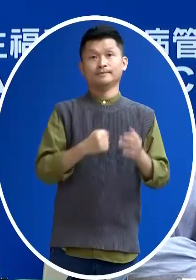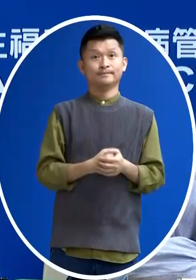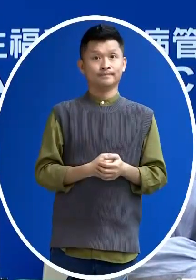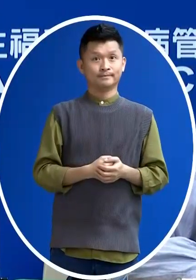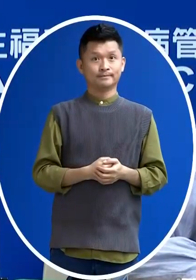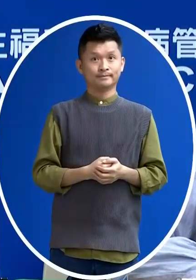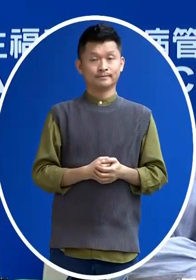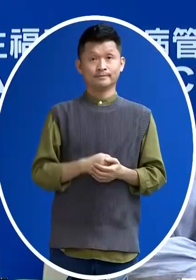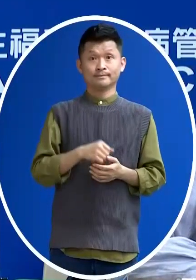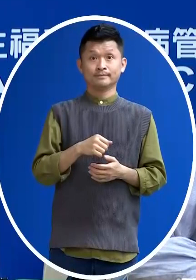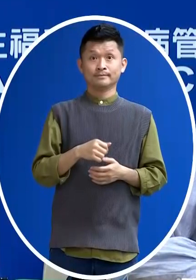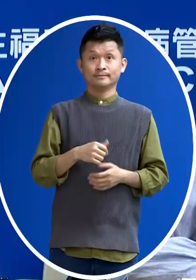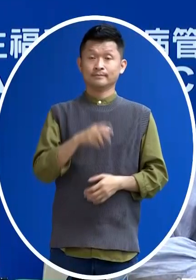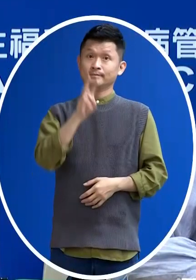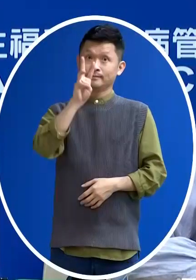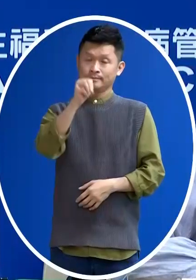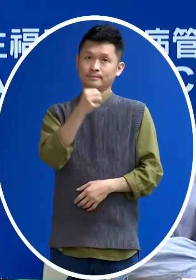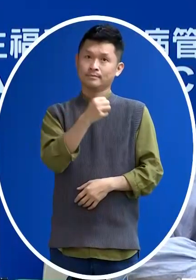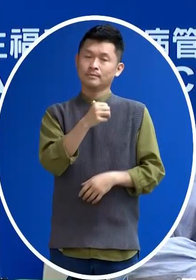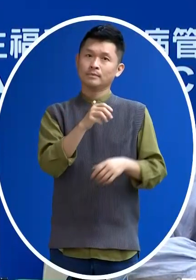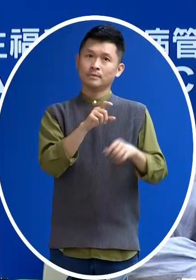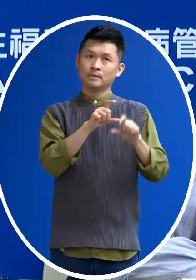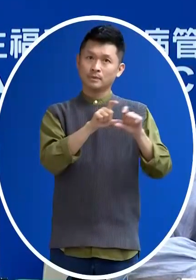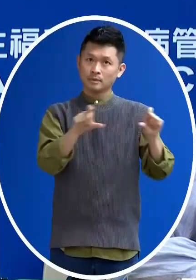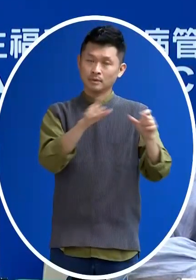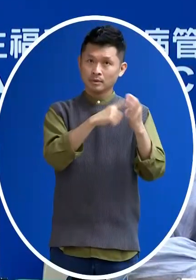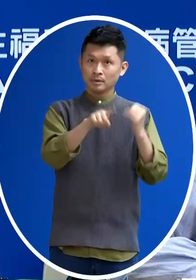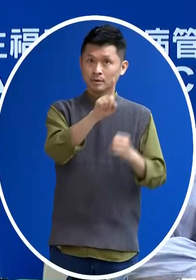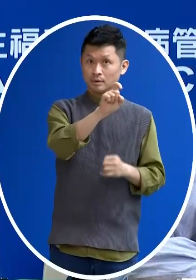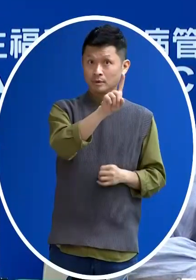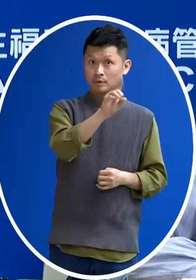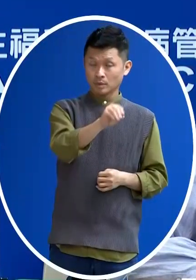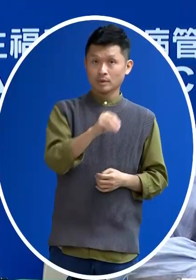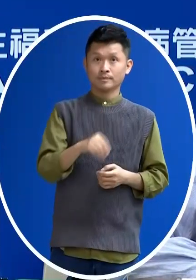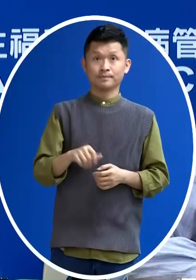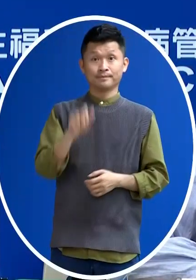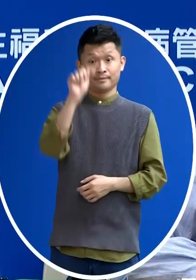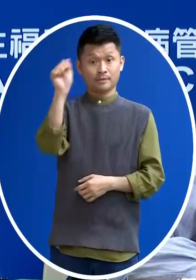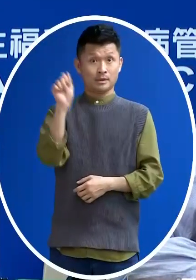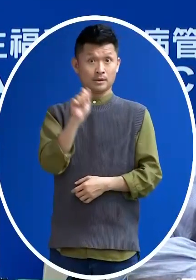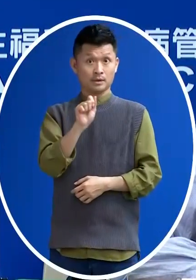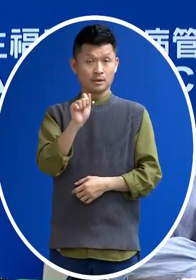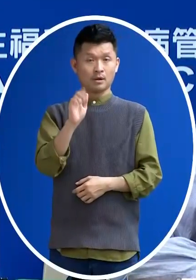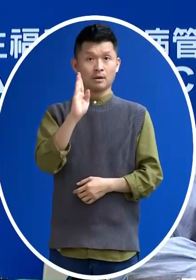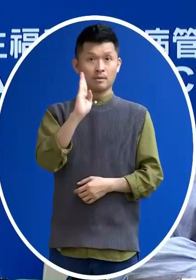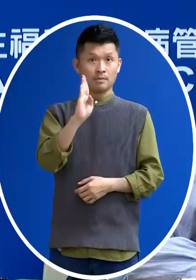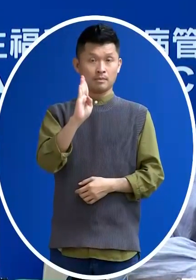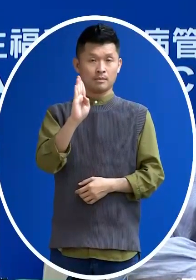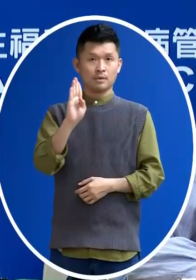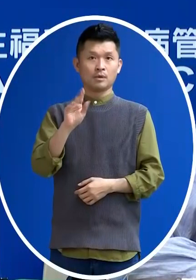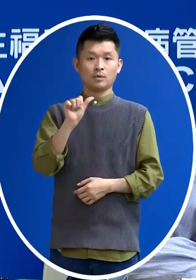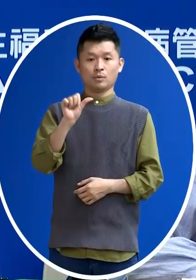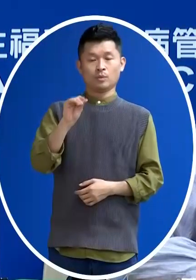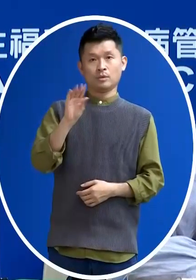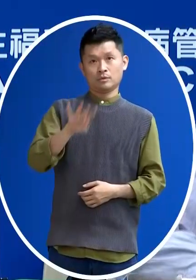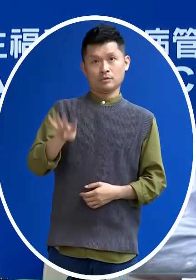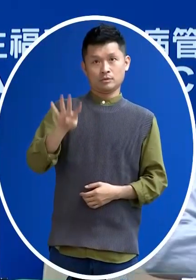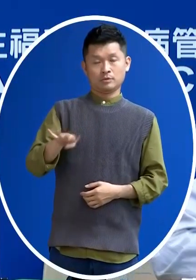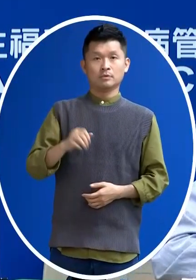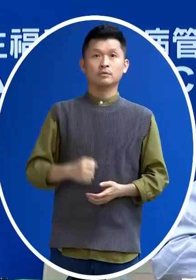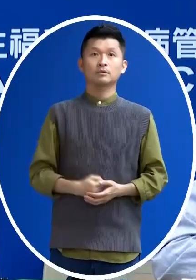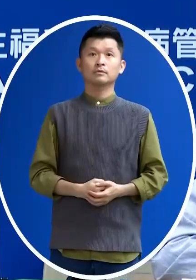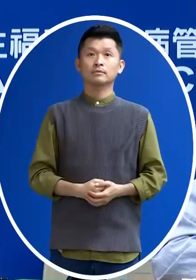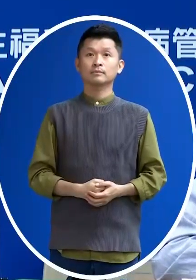其中是莫德纳有大概10万嘛哈，11万。那 A G BNT 的有54万